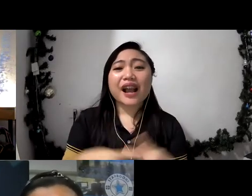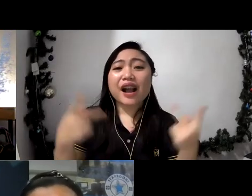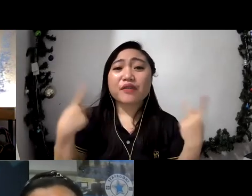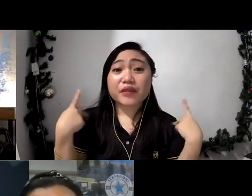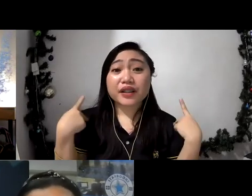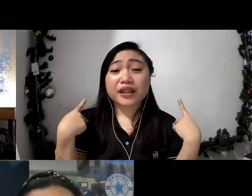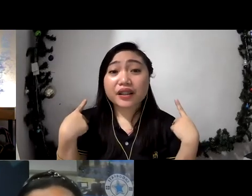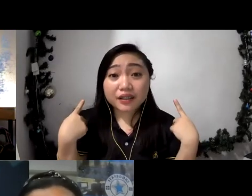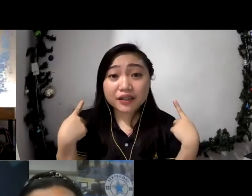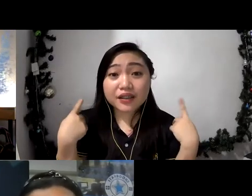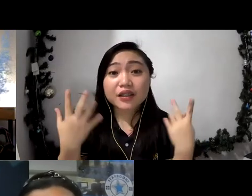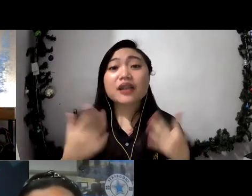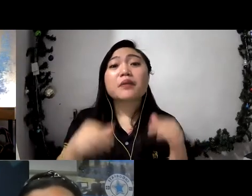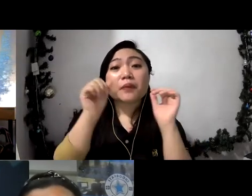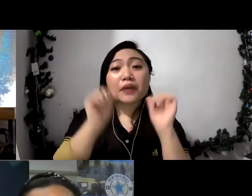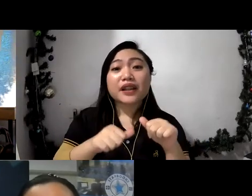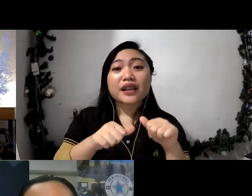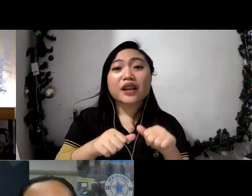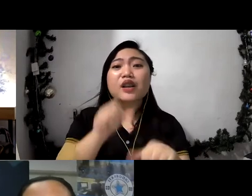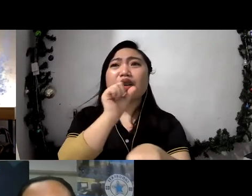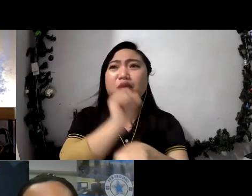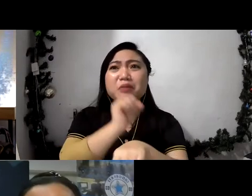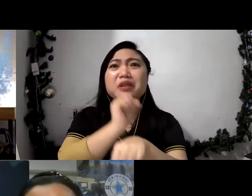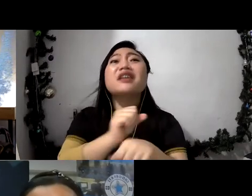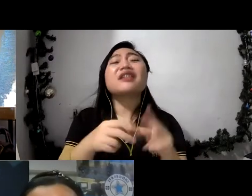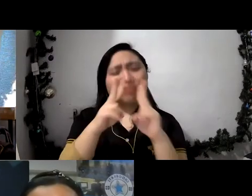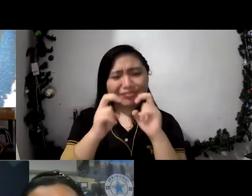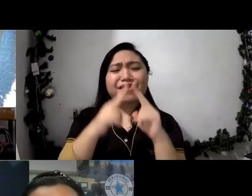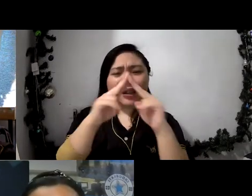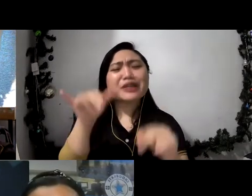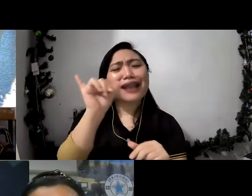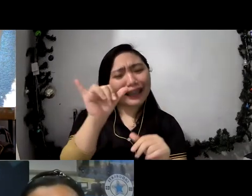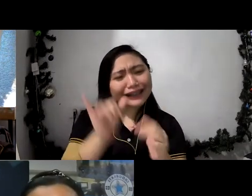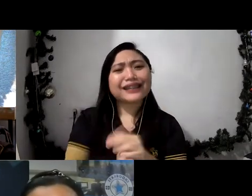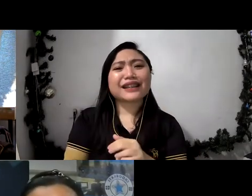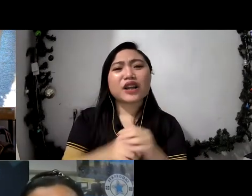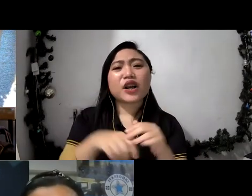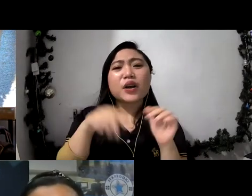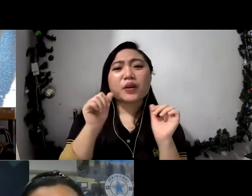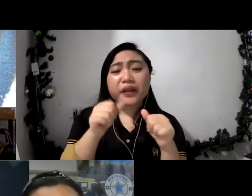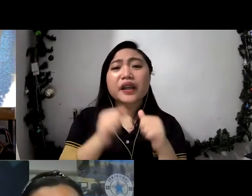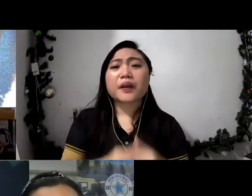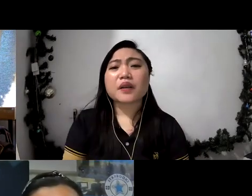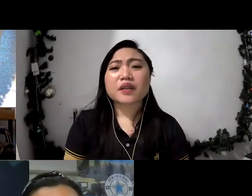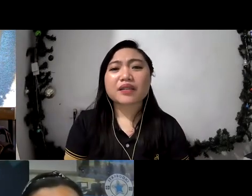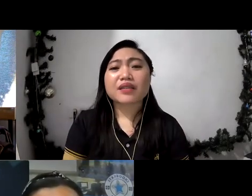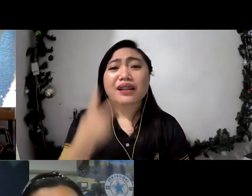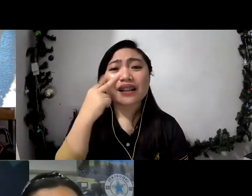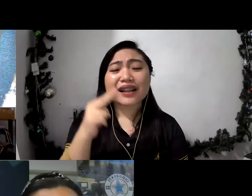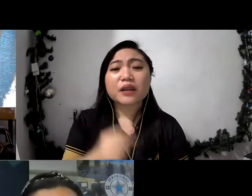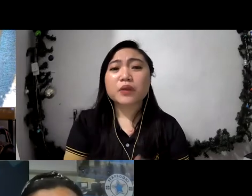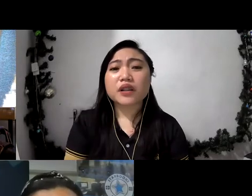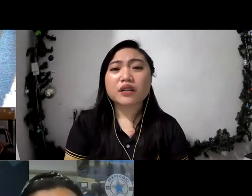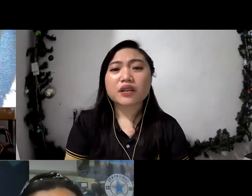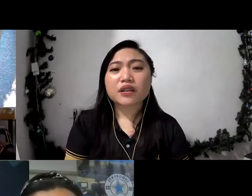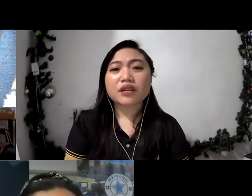magbigay ng trabaho kahit nasa bahay tayo, pwede pala yun, ano, lalong-lalo na doon sa mga technical. Pero nakita mo na parang